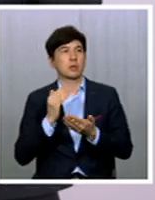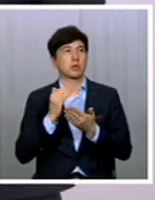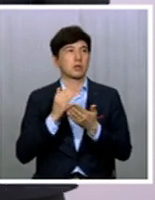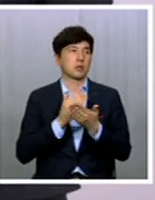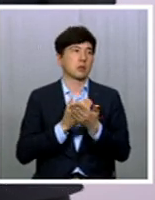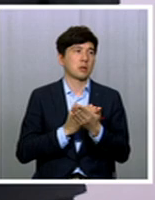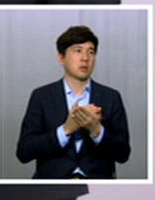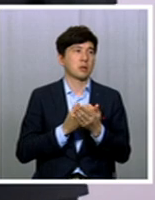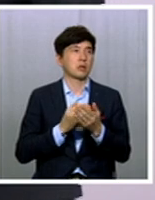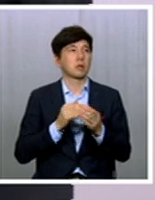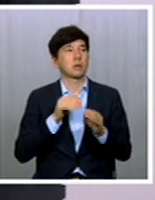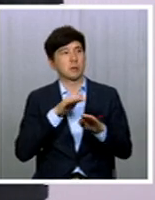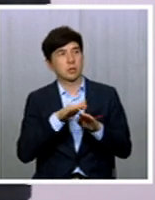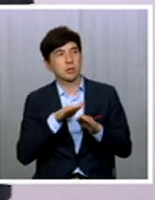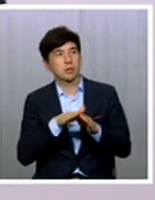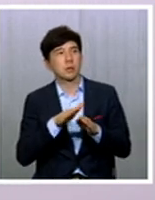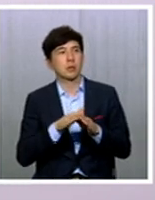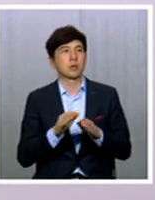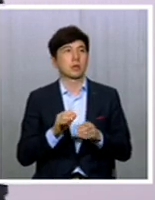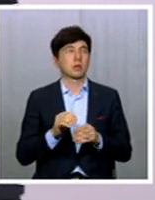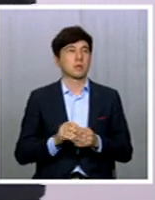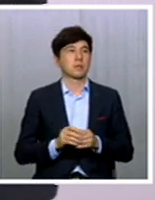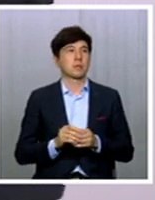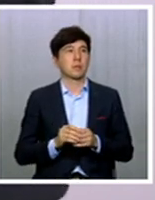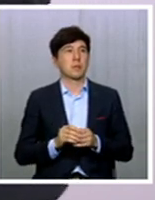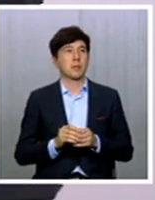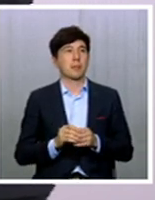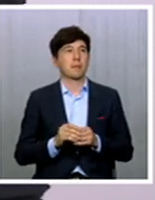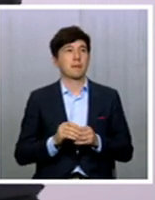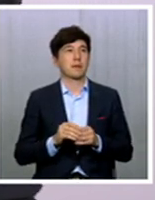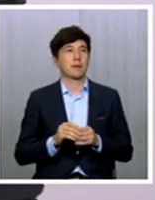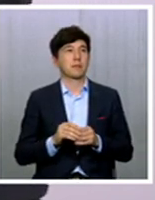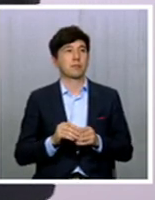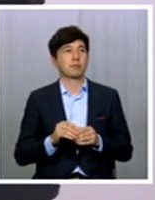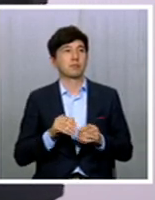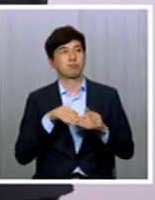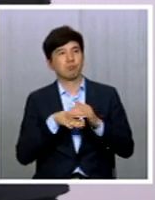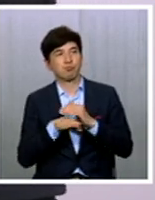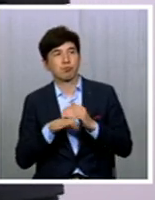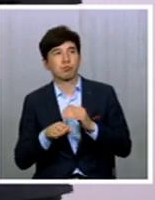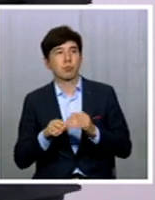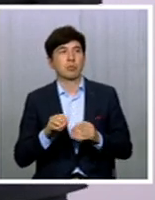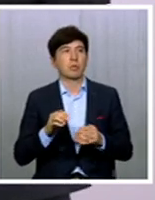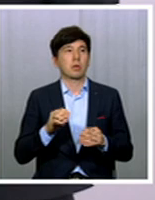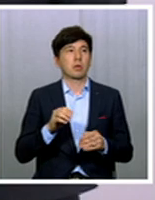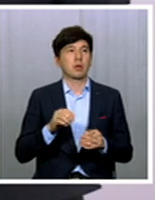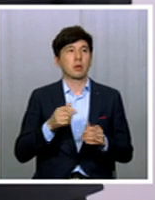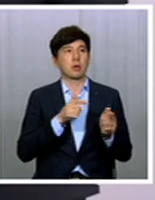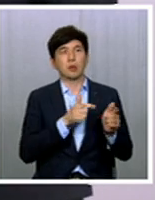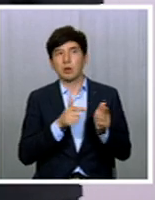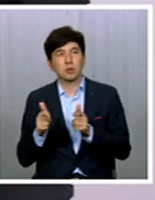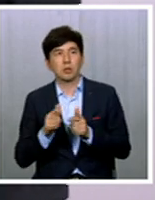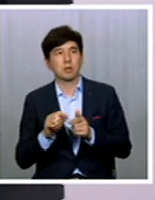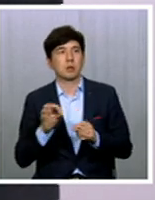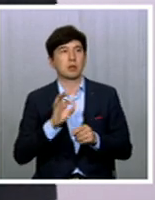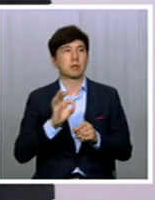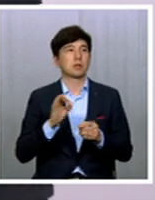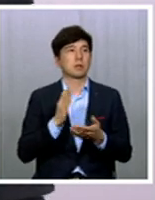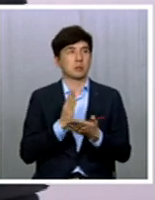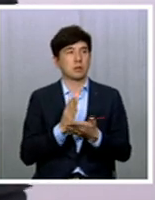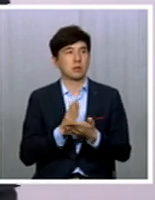өндірушілерді жабдықтайды. Және оның ішінде нақты атап айтатын болсақ, шикізатпен қамтамасыз етуі мүмкін,